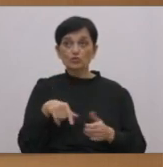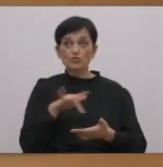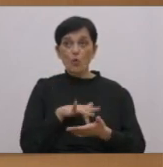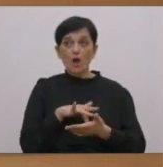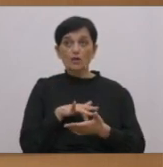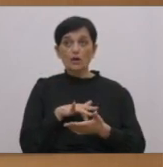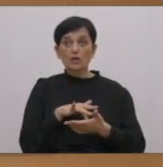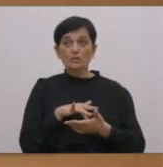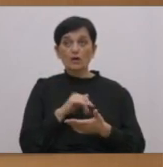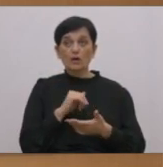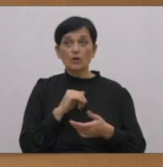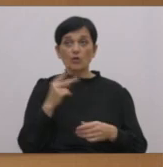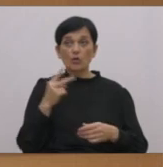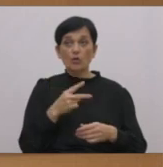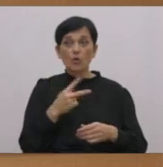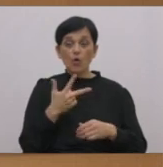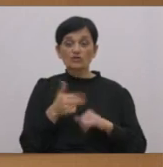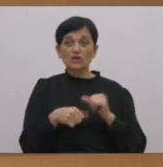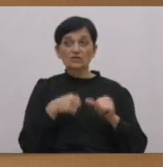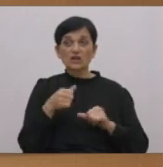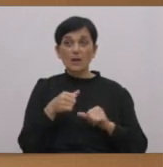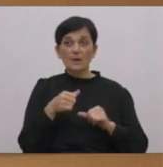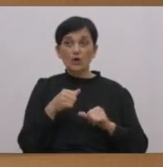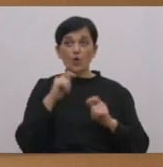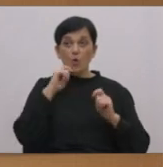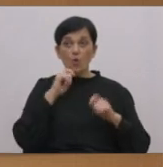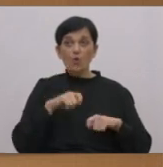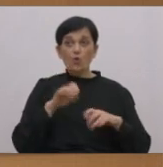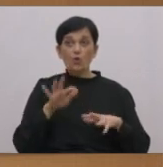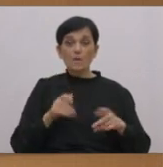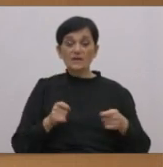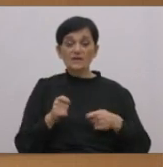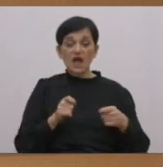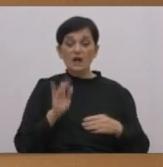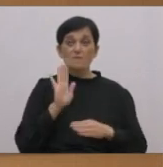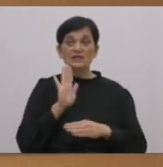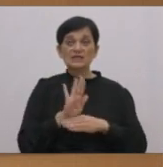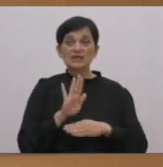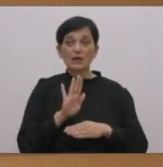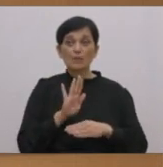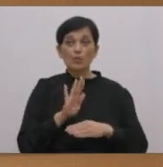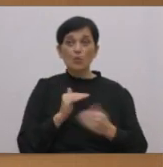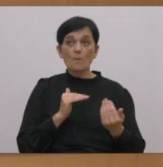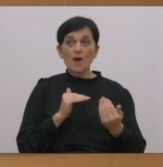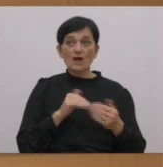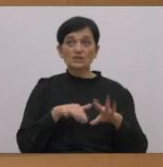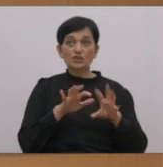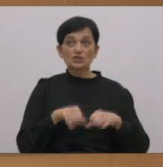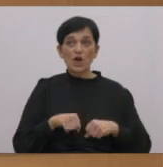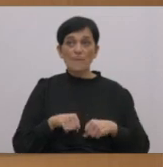მოქალაქეობა. და 2023 წელს უკრაინის პრეზიდენტის ბრძანებულებით მათ